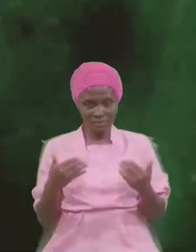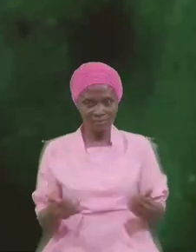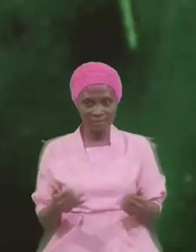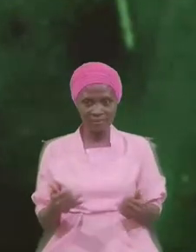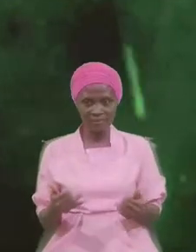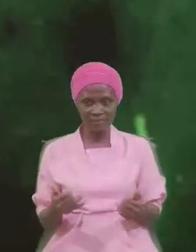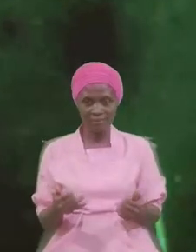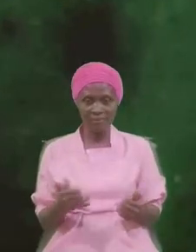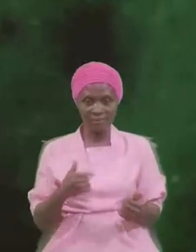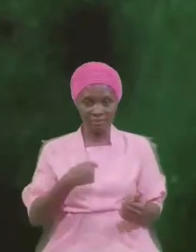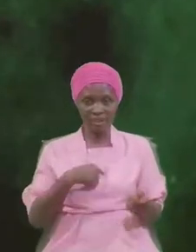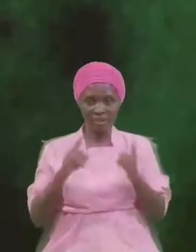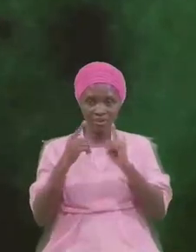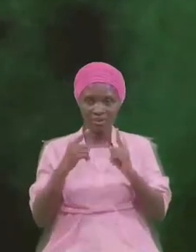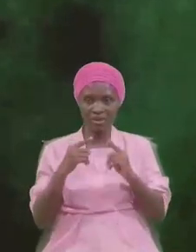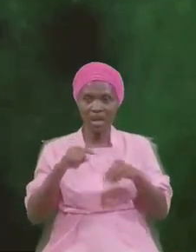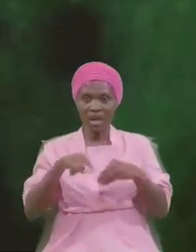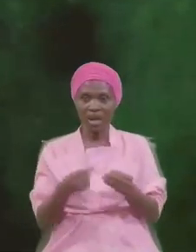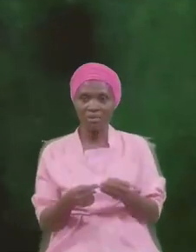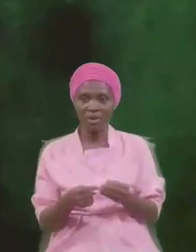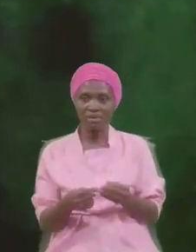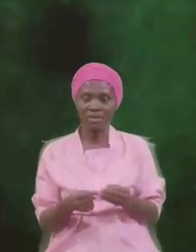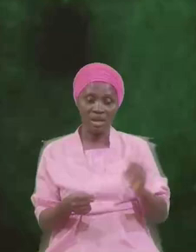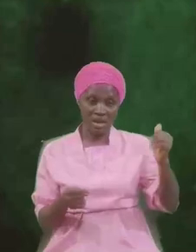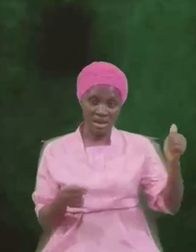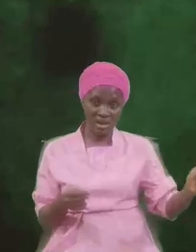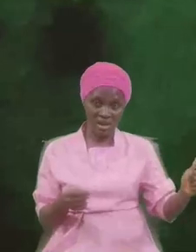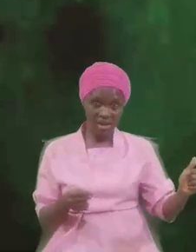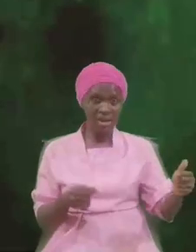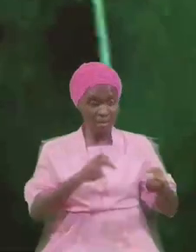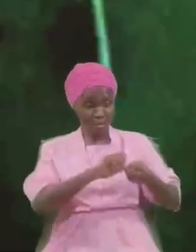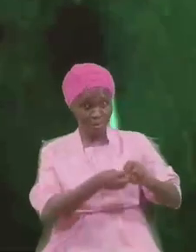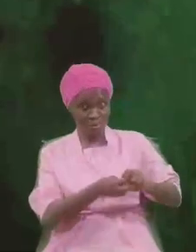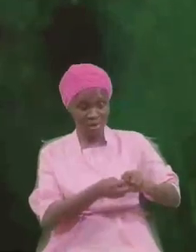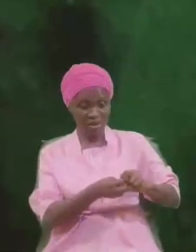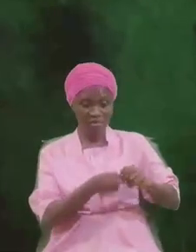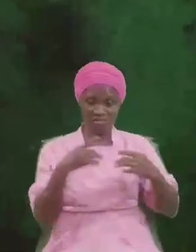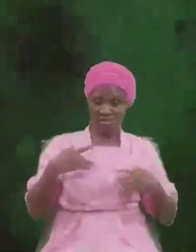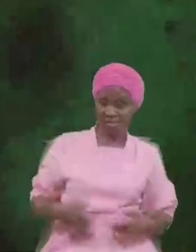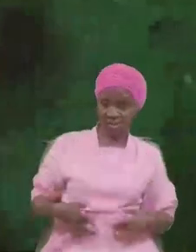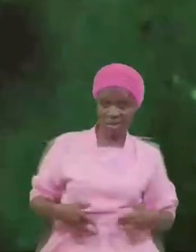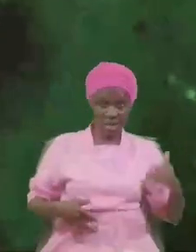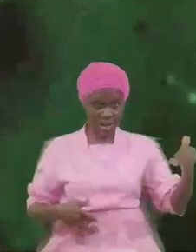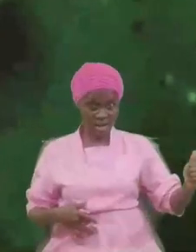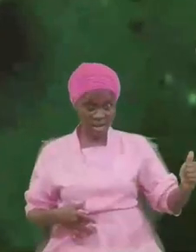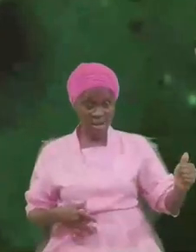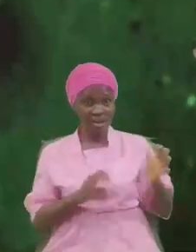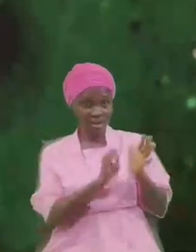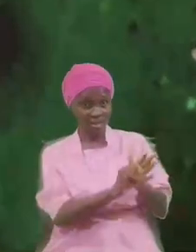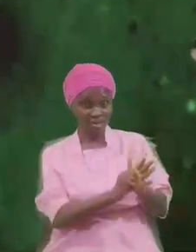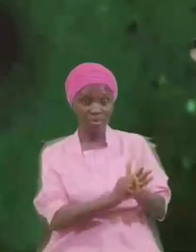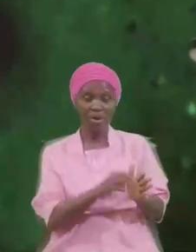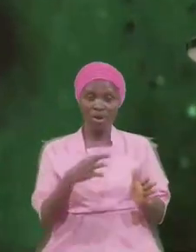Je parle de A qui est l'atrocité. Je parle de A qui est l'angoisse. Je parle de